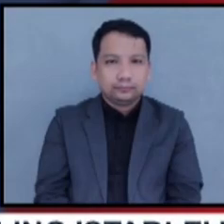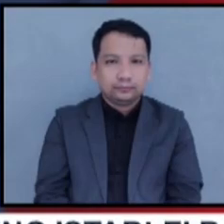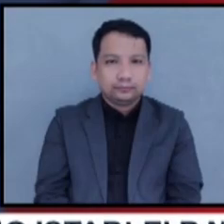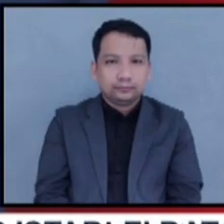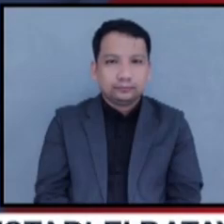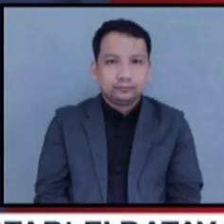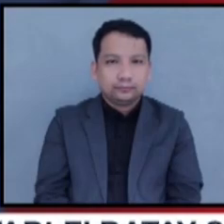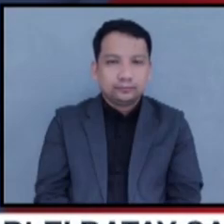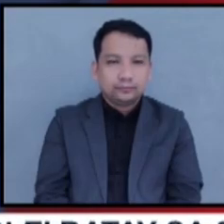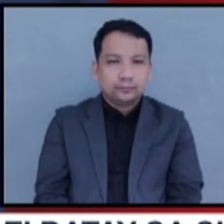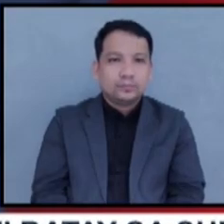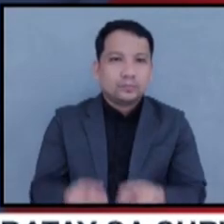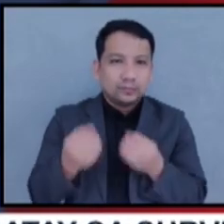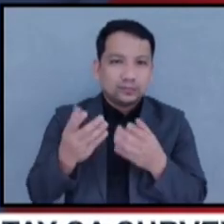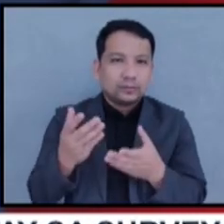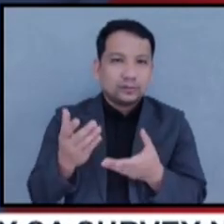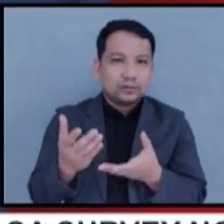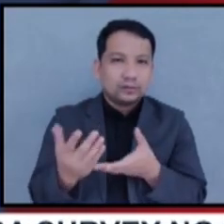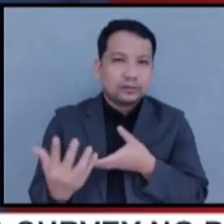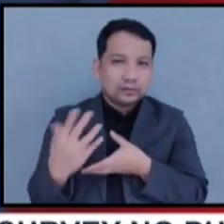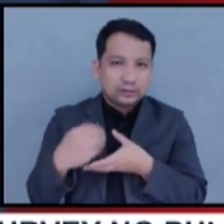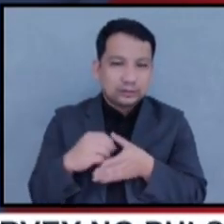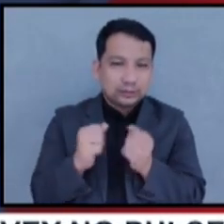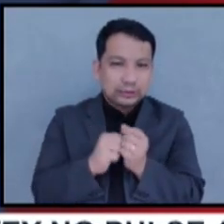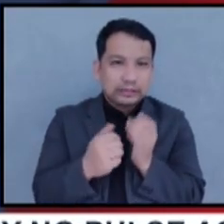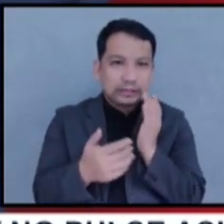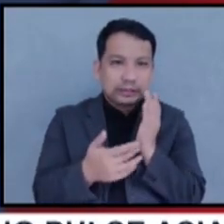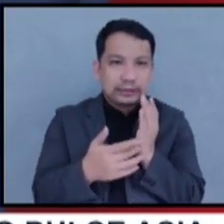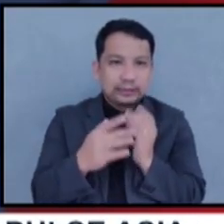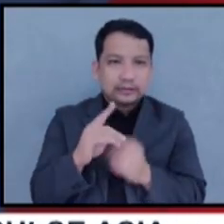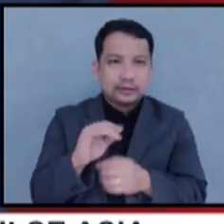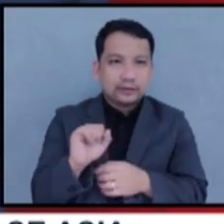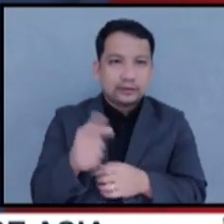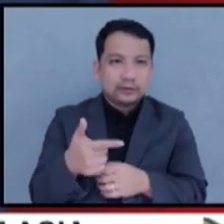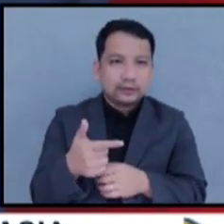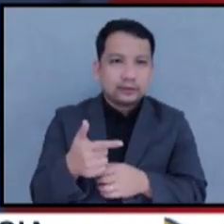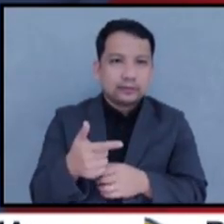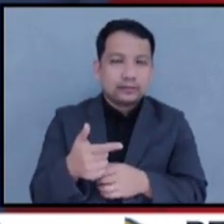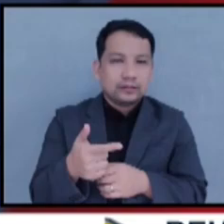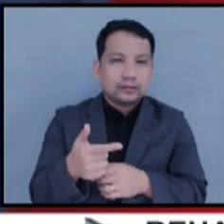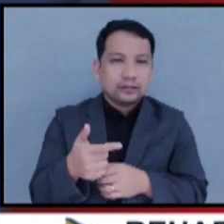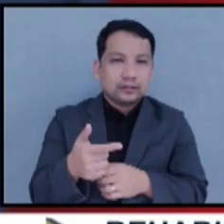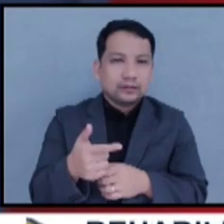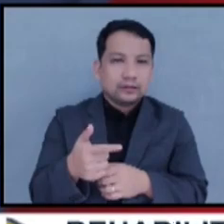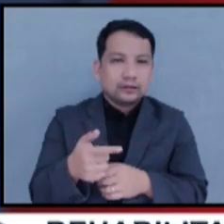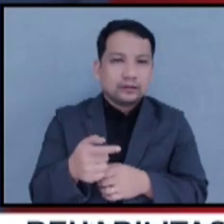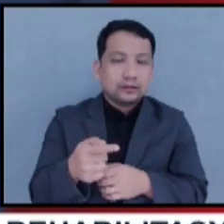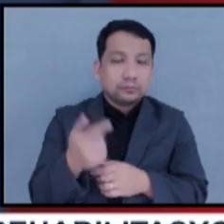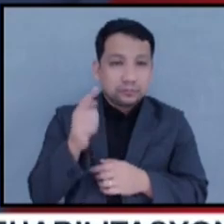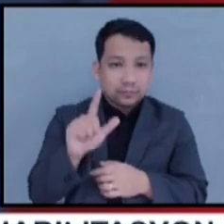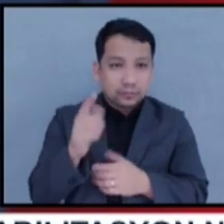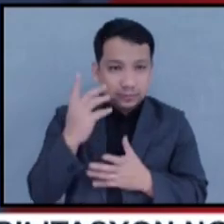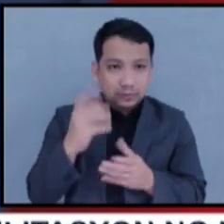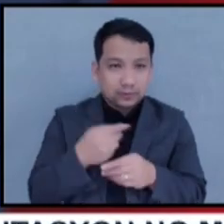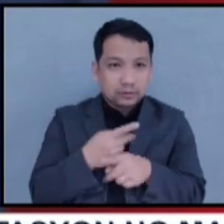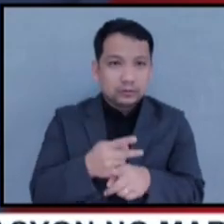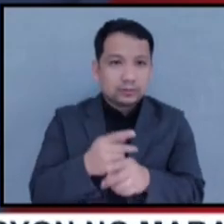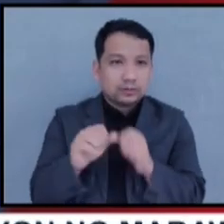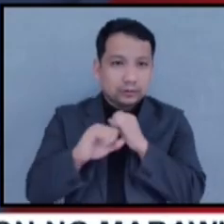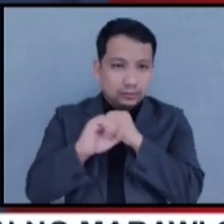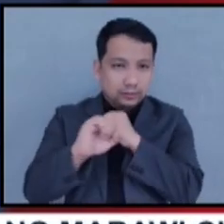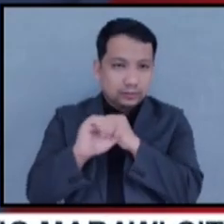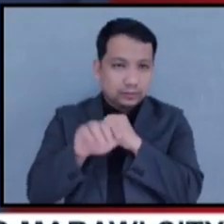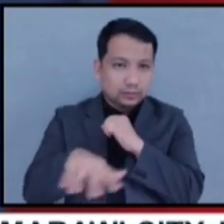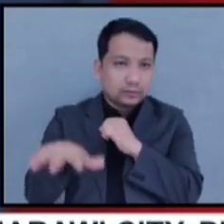natin, ang dami na po nag-onboard sa digital. So, ang posibilidad ng ating mga produkto na ma-promote